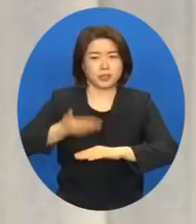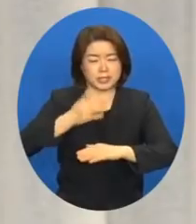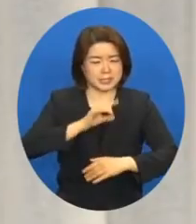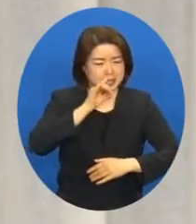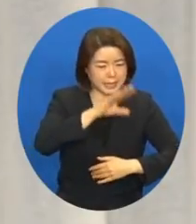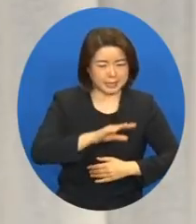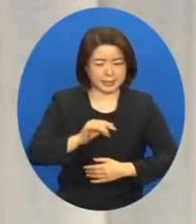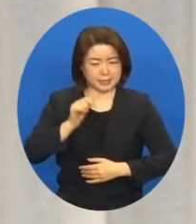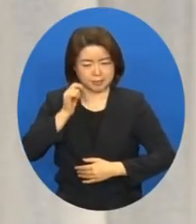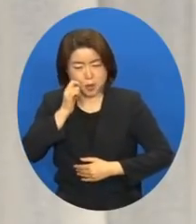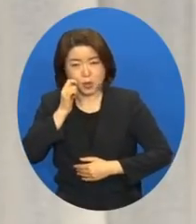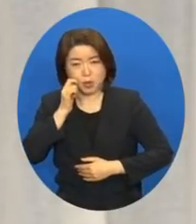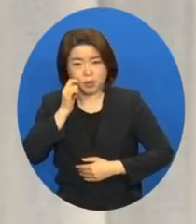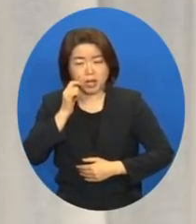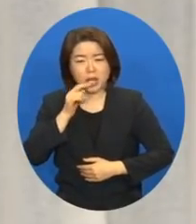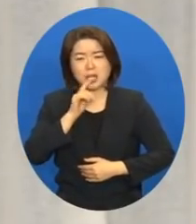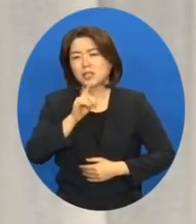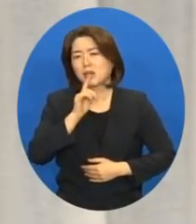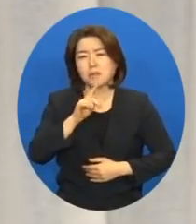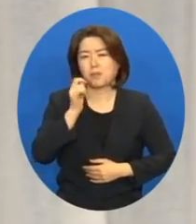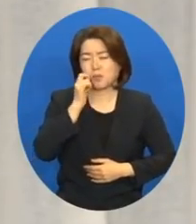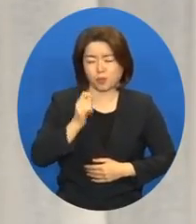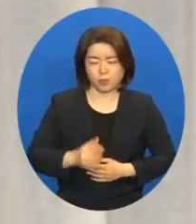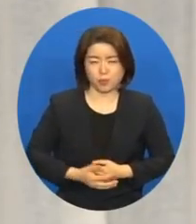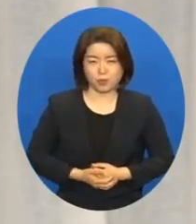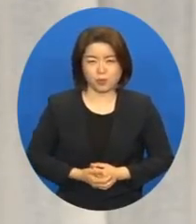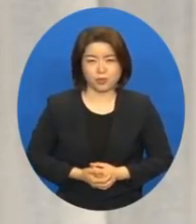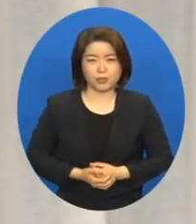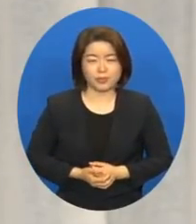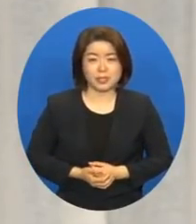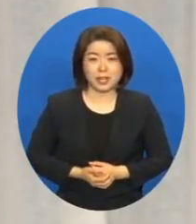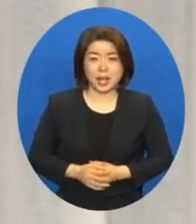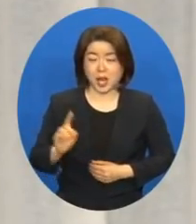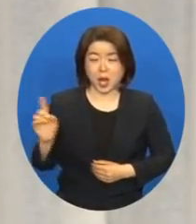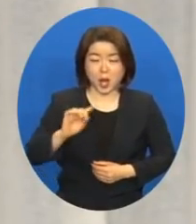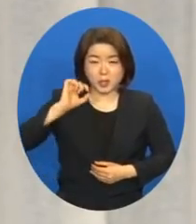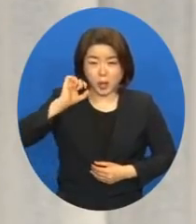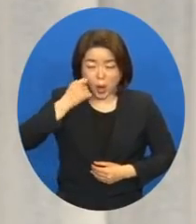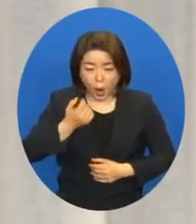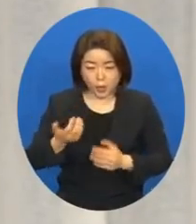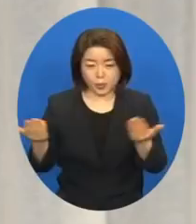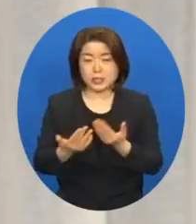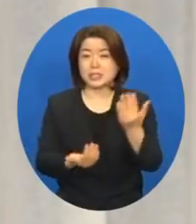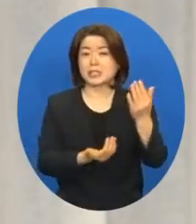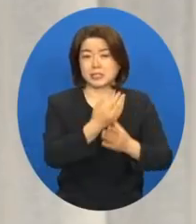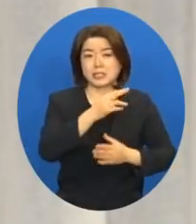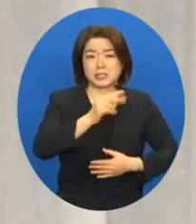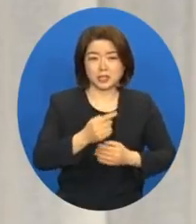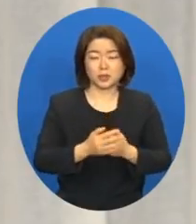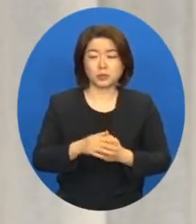된다, 못한다, 없지요, 그죠? 어떤